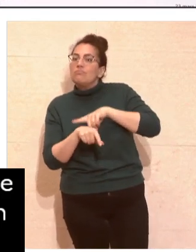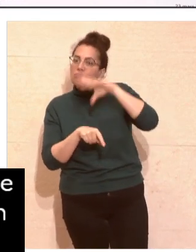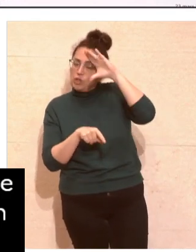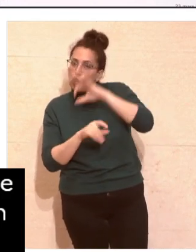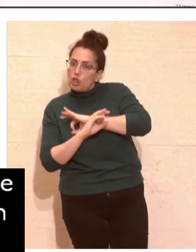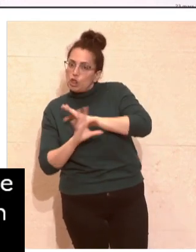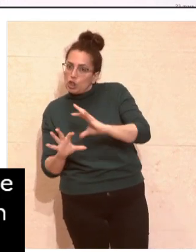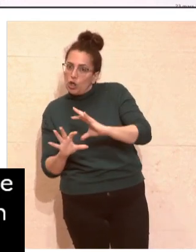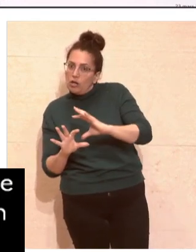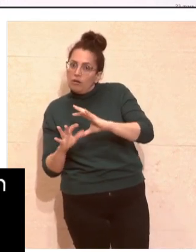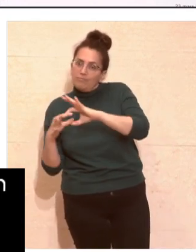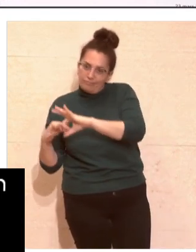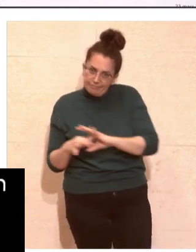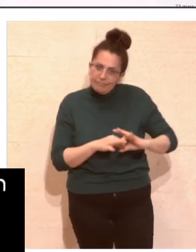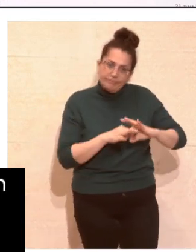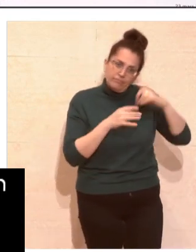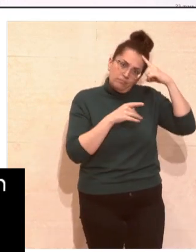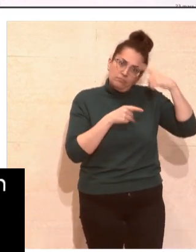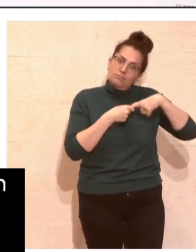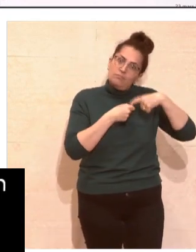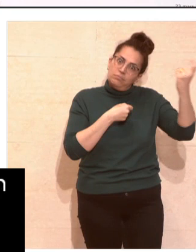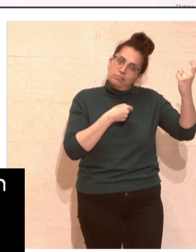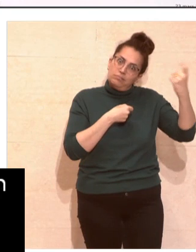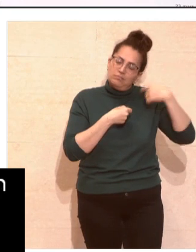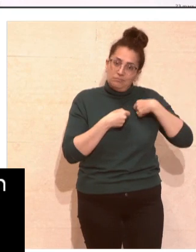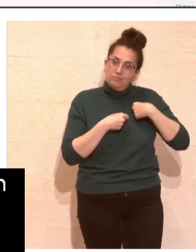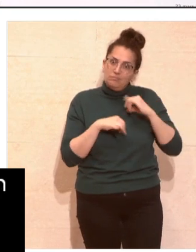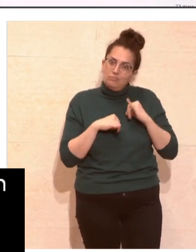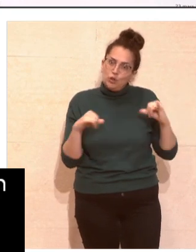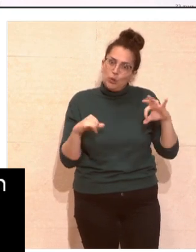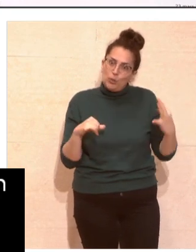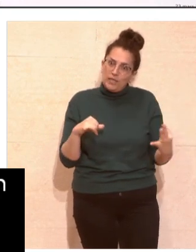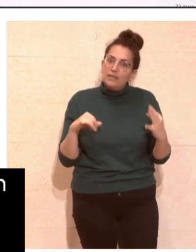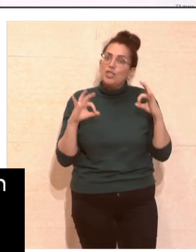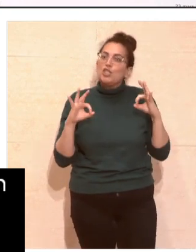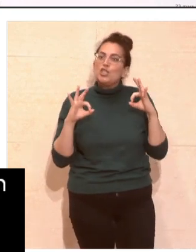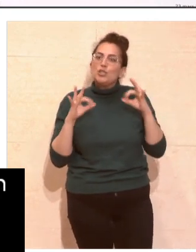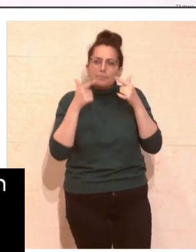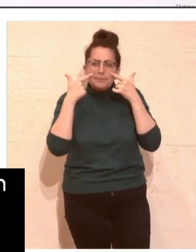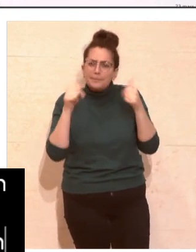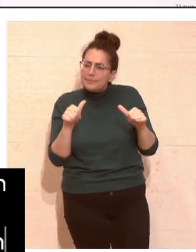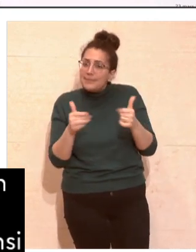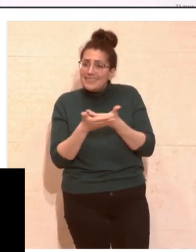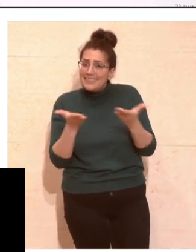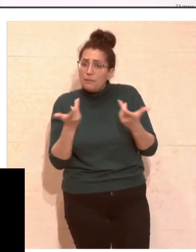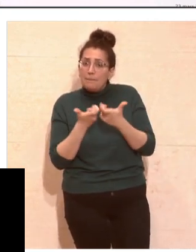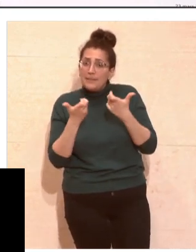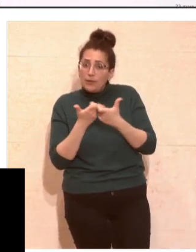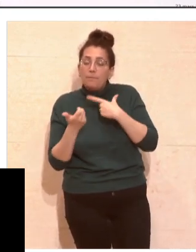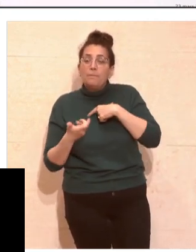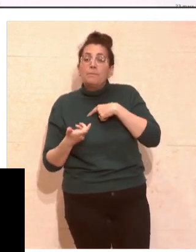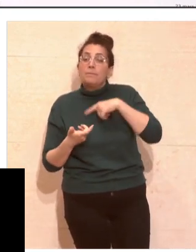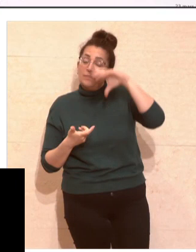avoir une augmentation de ces laps attentionnels, donc de façon considérable. Et ce qu'on voit, et c'est assez joli ici, c'est qu'on a une superposition de l'effet de la